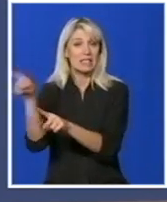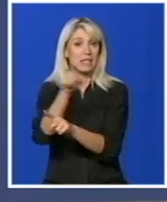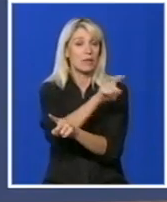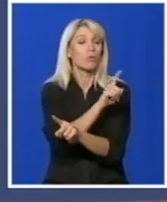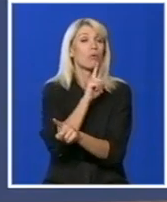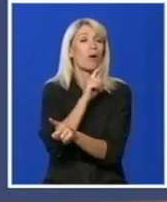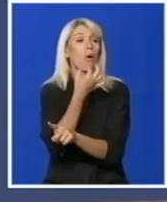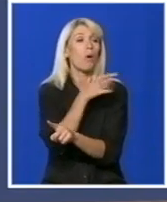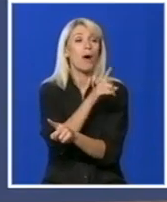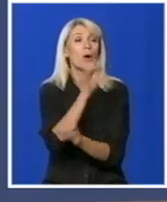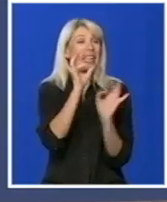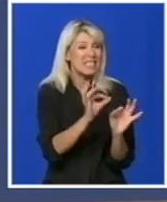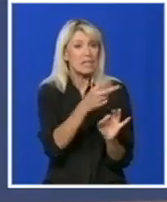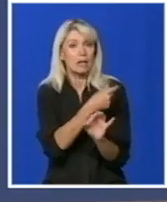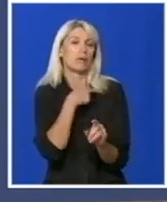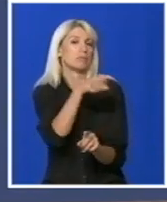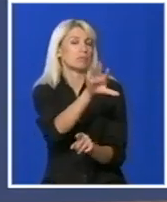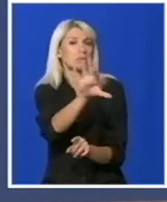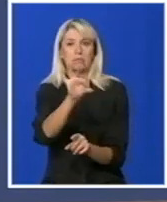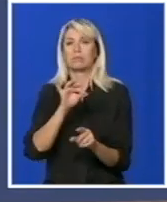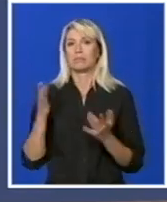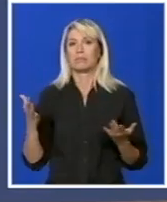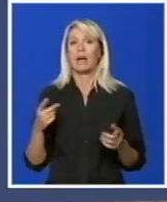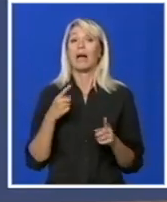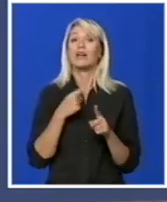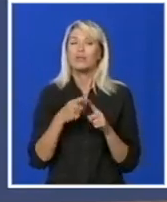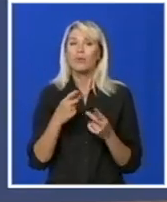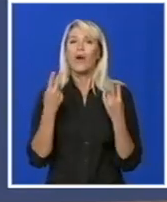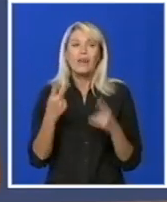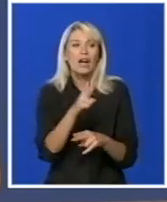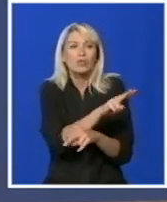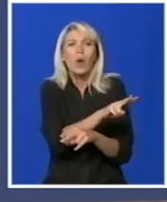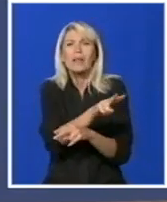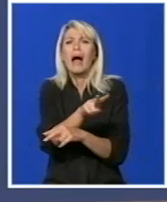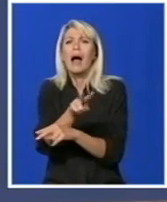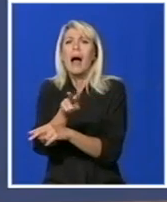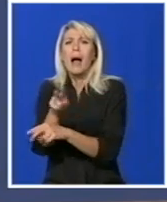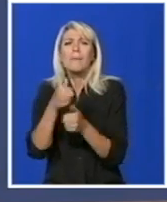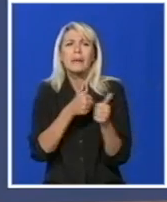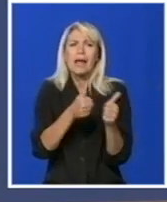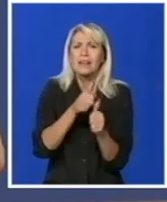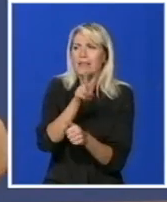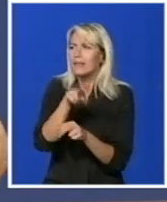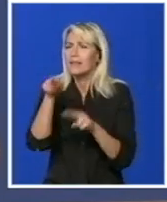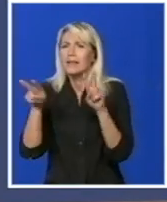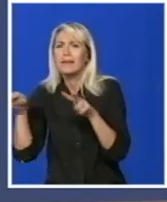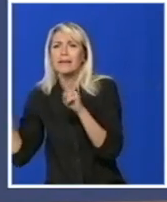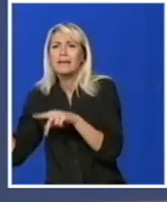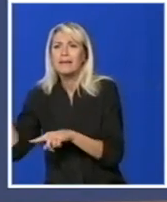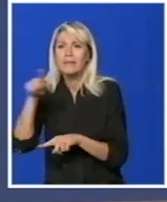apsolutno sigurni. I zato je važan monitoring, znači, koji mi inače vodimo i koji pokušavamo